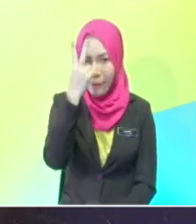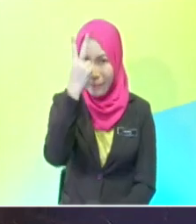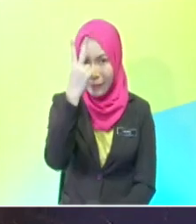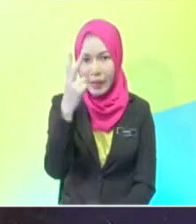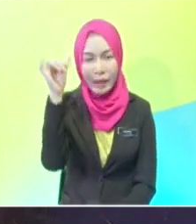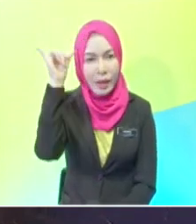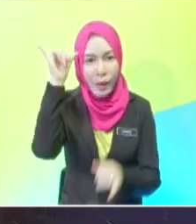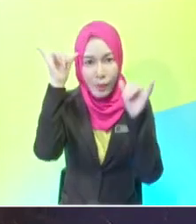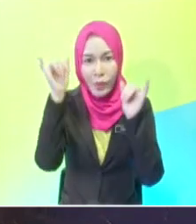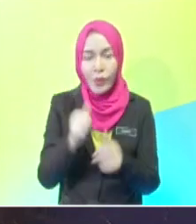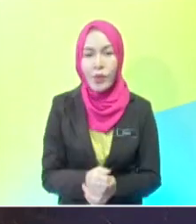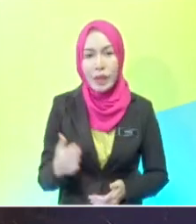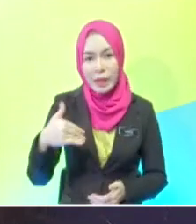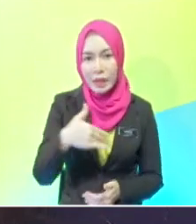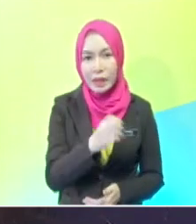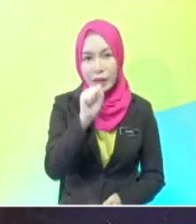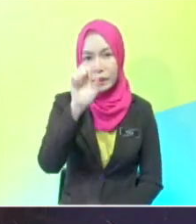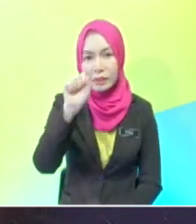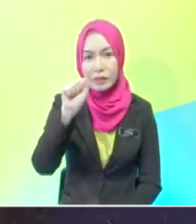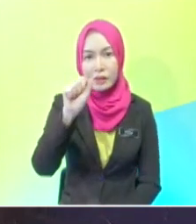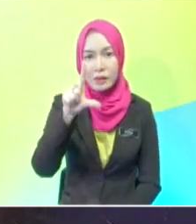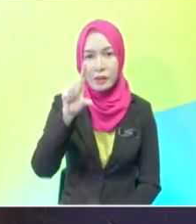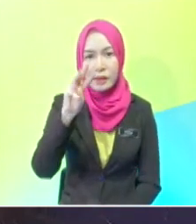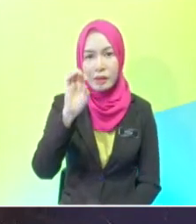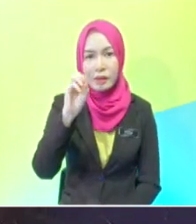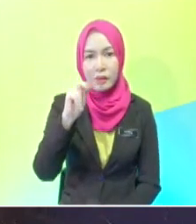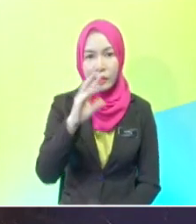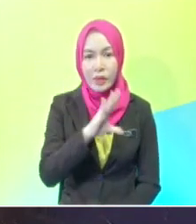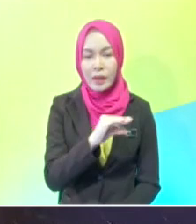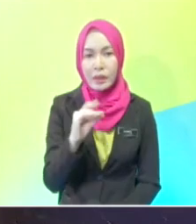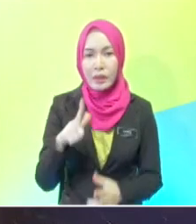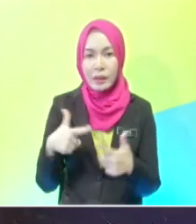itu adalah contoh makanan organisme